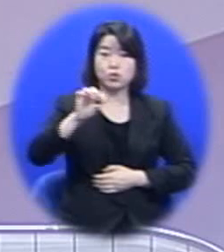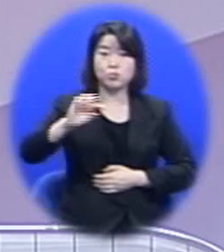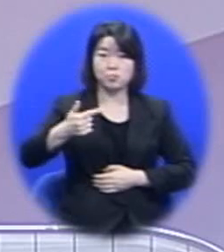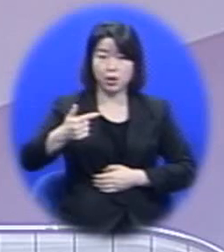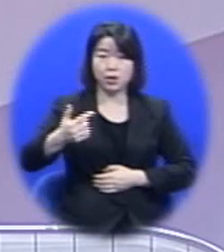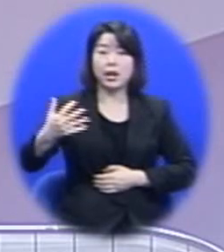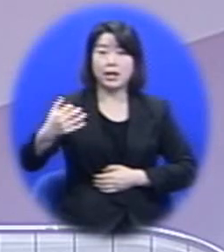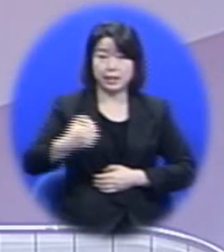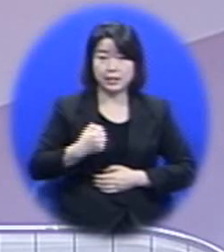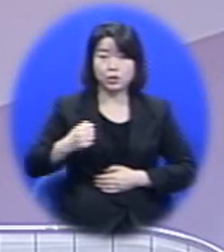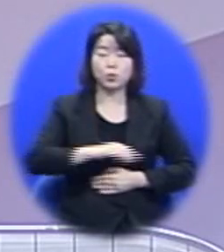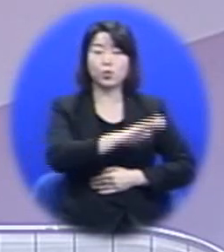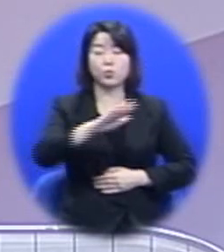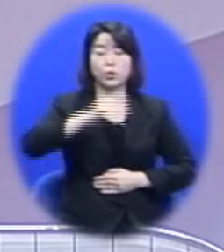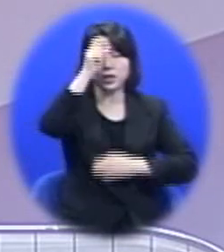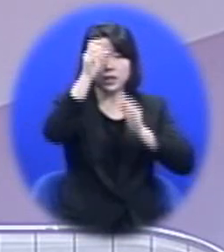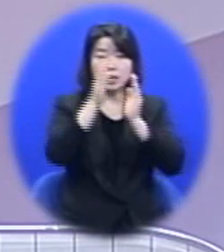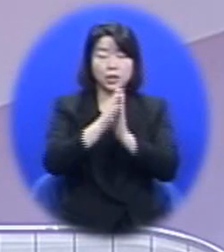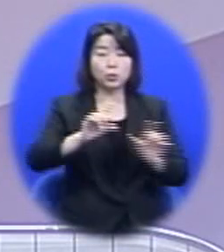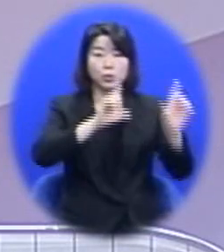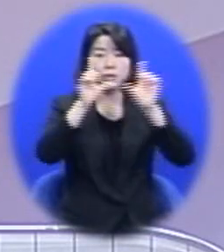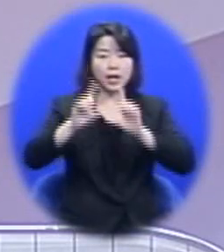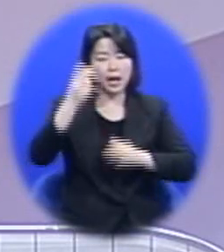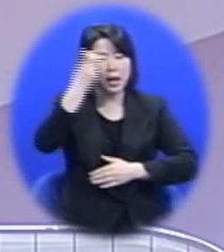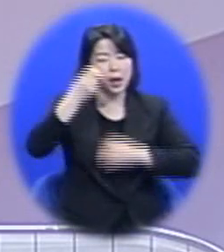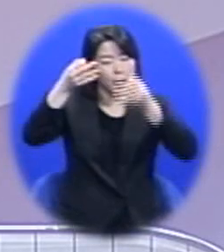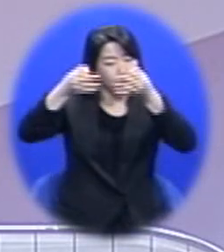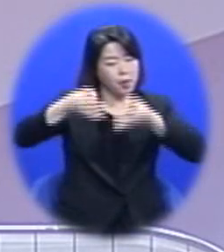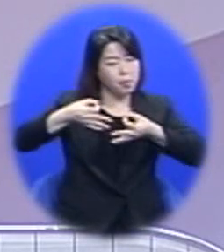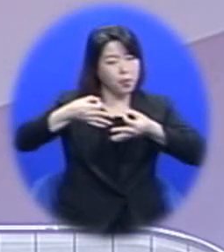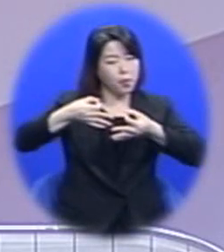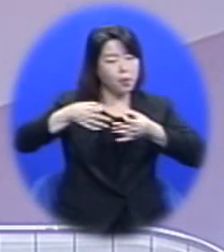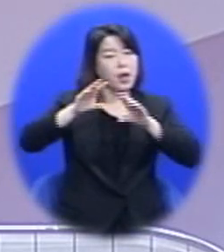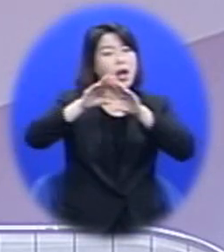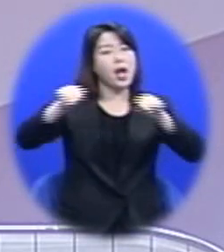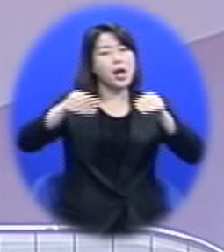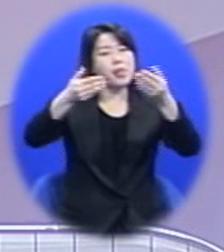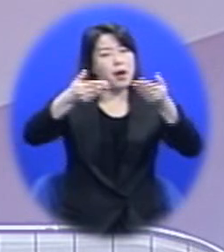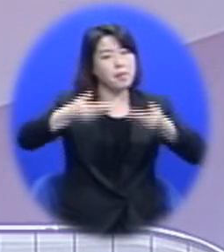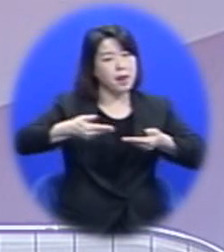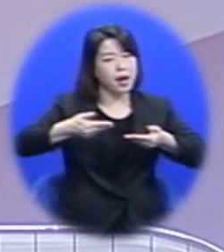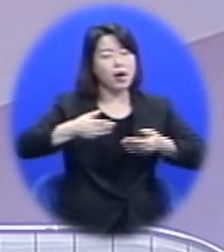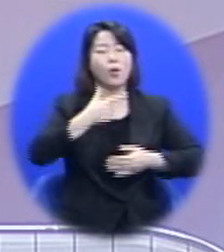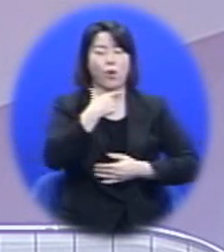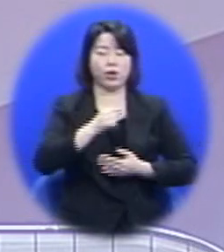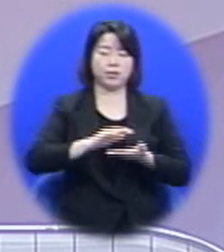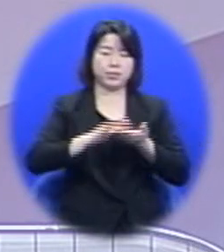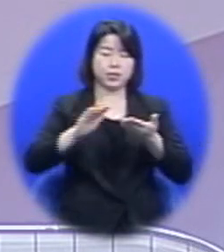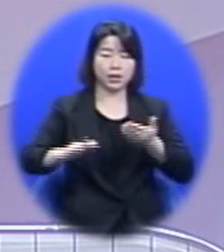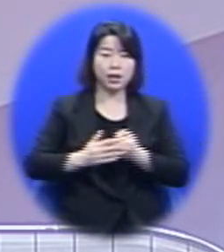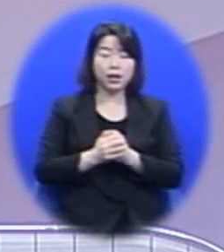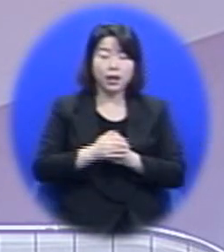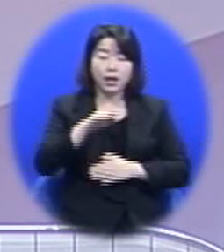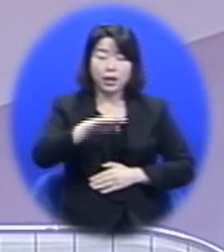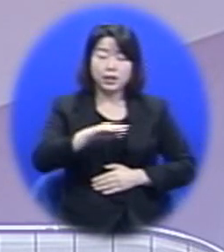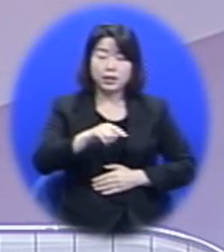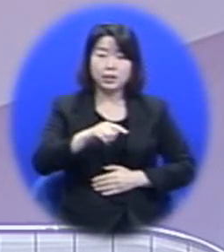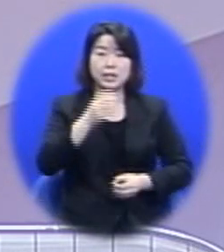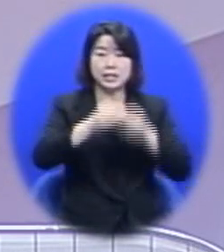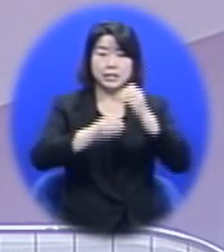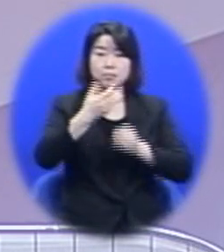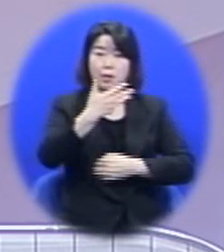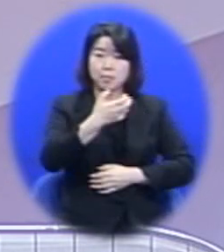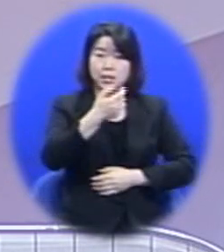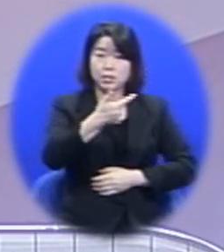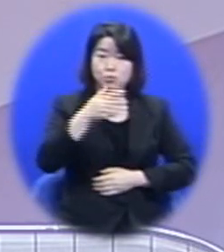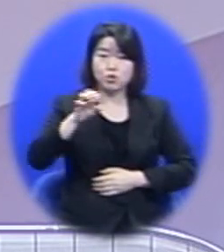기도 생활을 점검해 보고 또 해답을 얻었으면 하는 것입니다. 이 시편